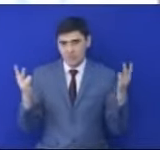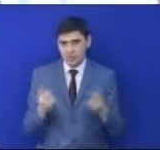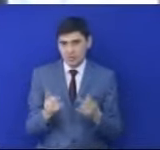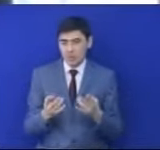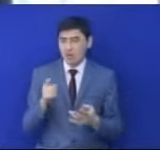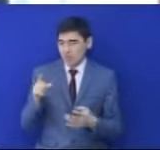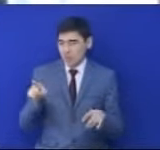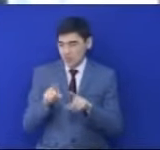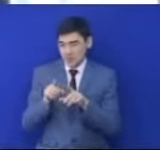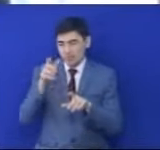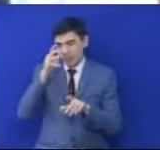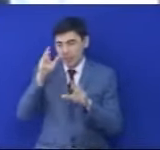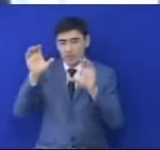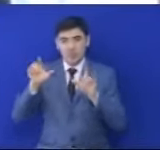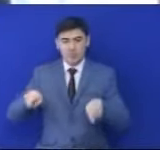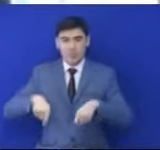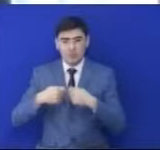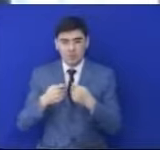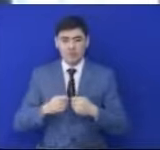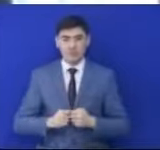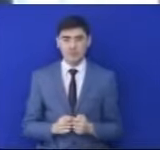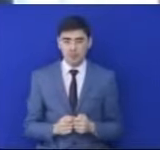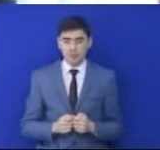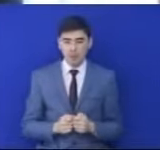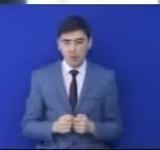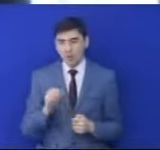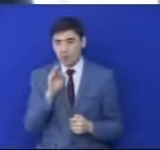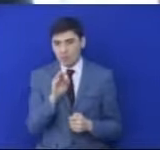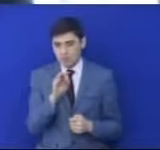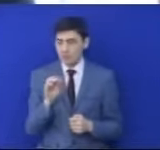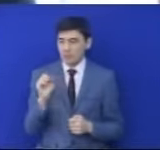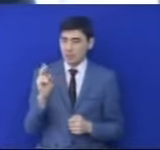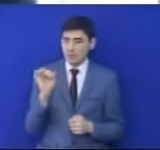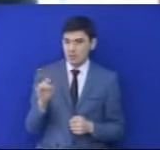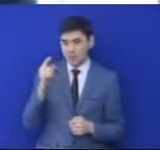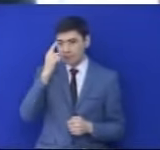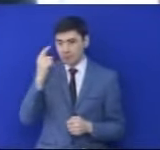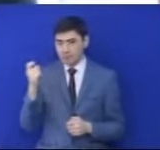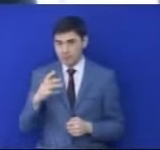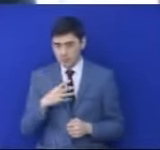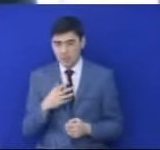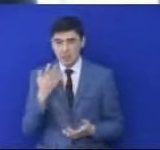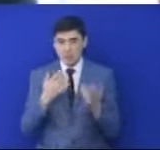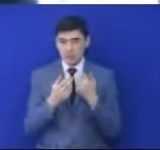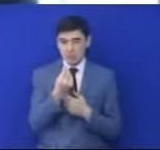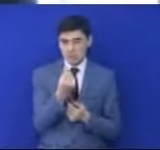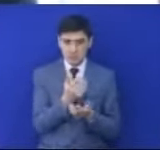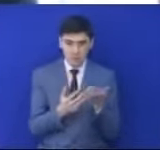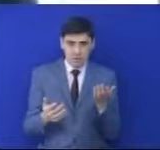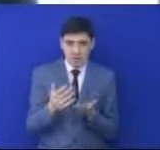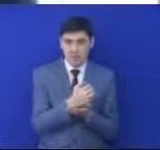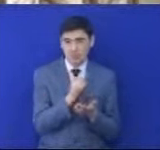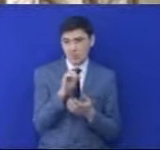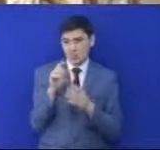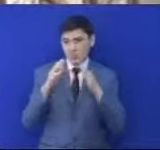орта кәсіпкерлік салдарынан адамдар тоңа бастады. Біз бұл туралы әкіммен сөйлестік. Егер олардан ақша жинаса, адамдар бұлай тоңбас